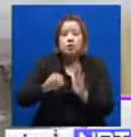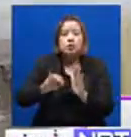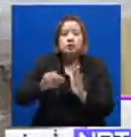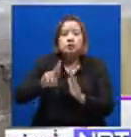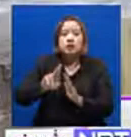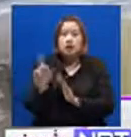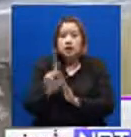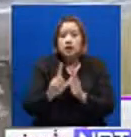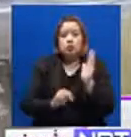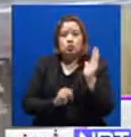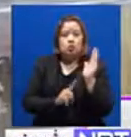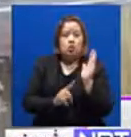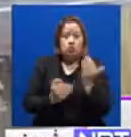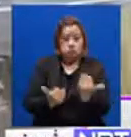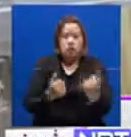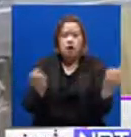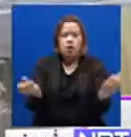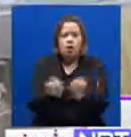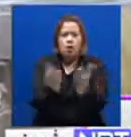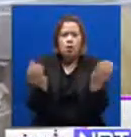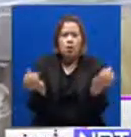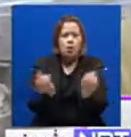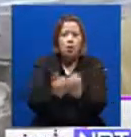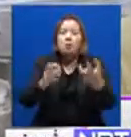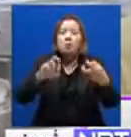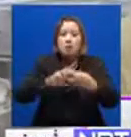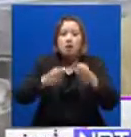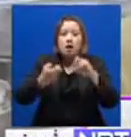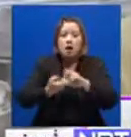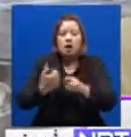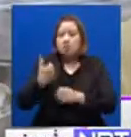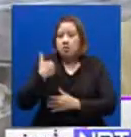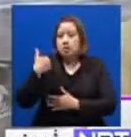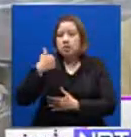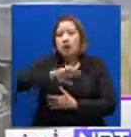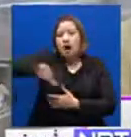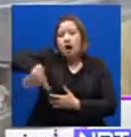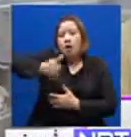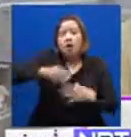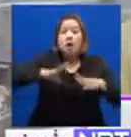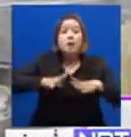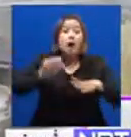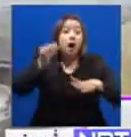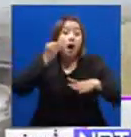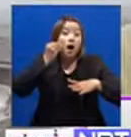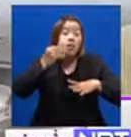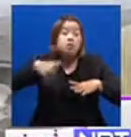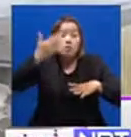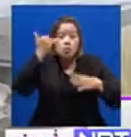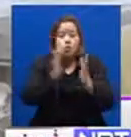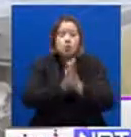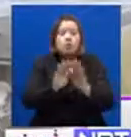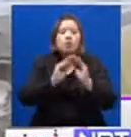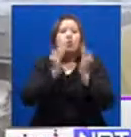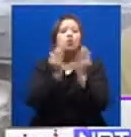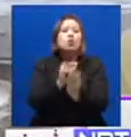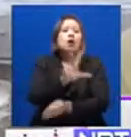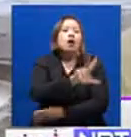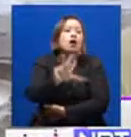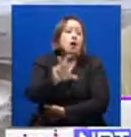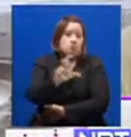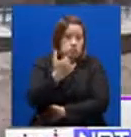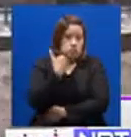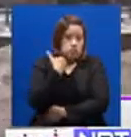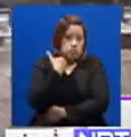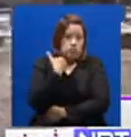ครศรีธรรมราชค่ะส่งผลกระทบให้กับพี่น้องประชาชนที่อยู่ริมเขื่อนนะคะกว่า300ครัวเรือนที่ได้รับผลกระทบในครั้ง